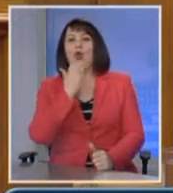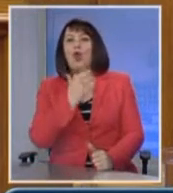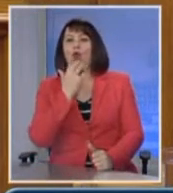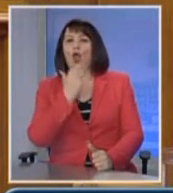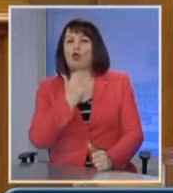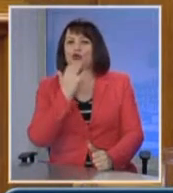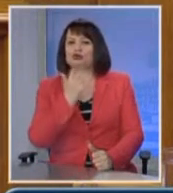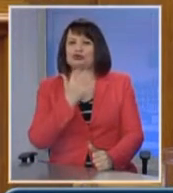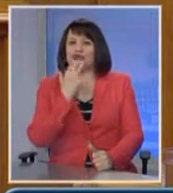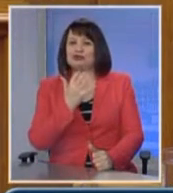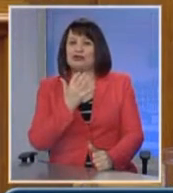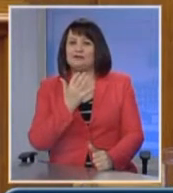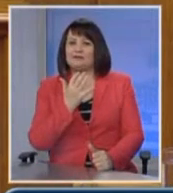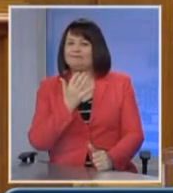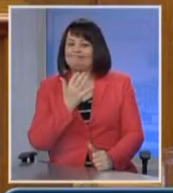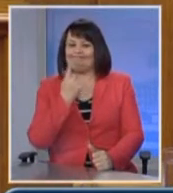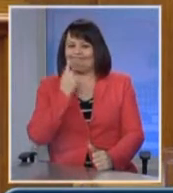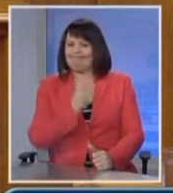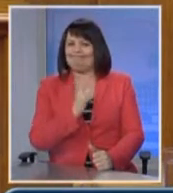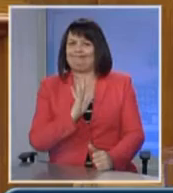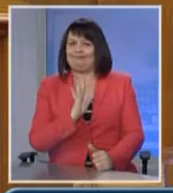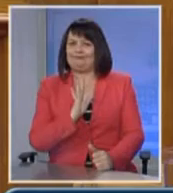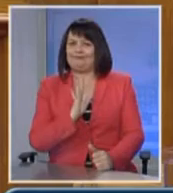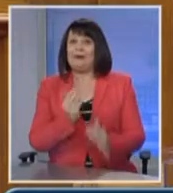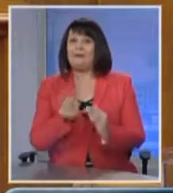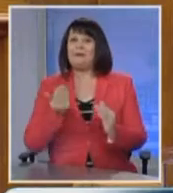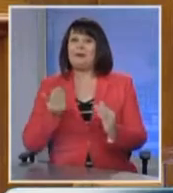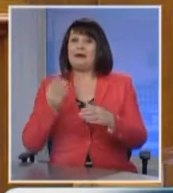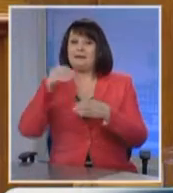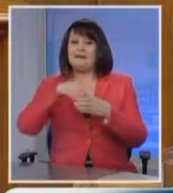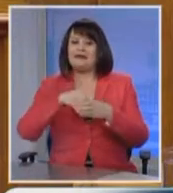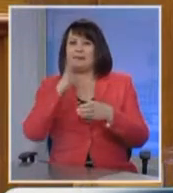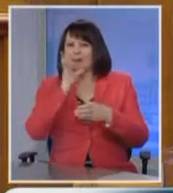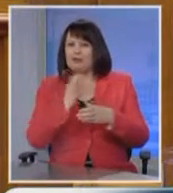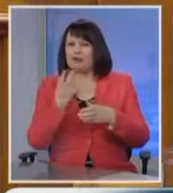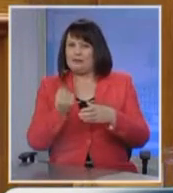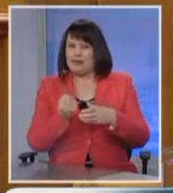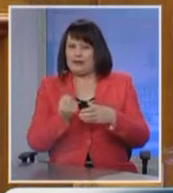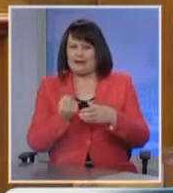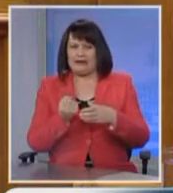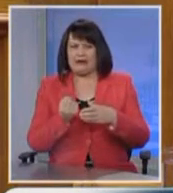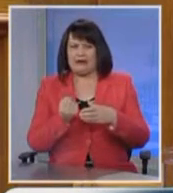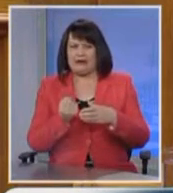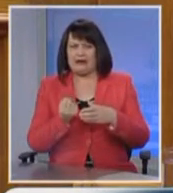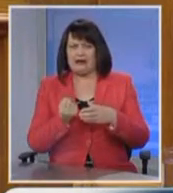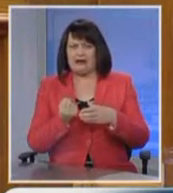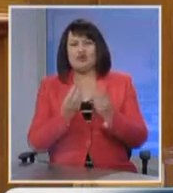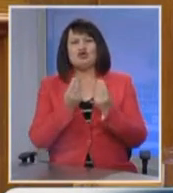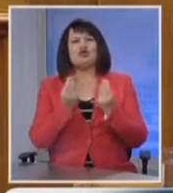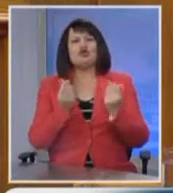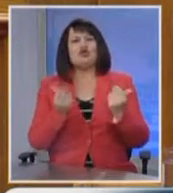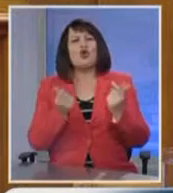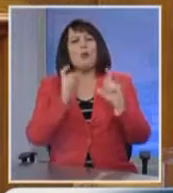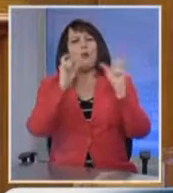δεν καθρεφτίζει μια προϋπάρχουσα πραγματικότητα, αλλά ακριβώς μορφοποιεί τον τρόπο με τον